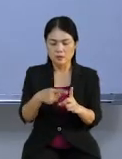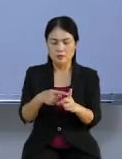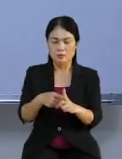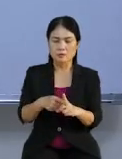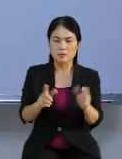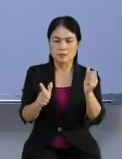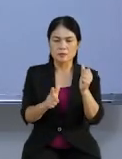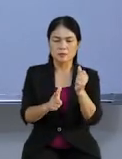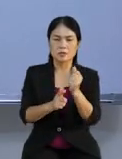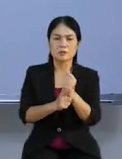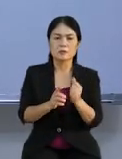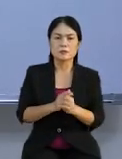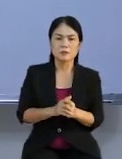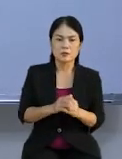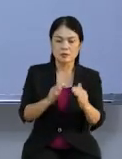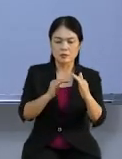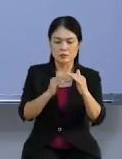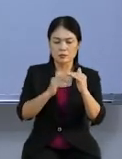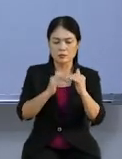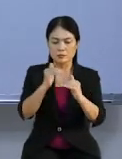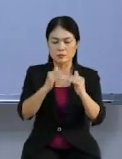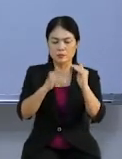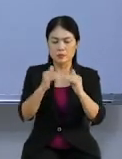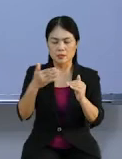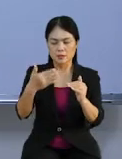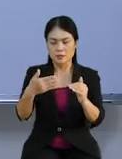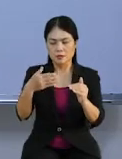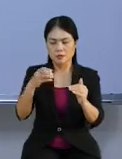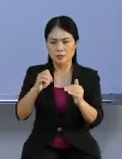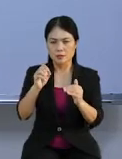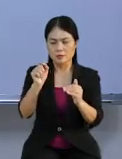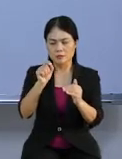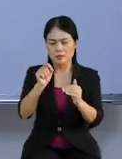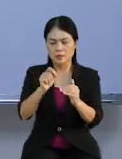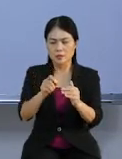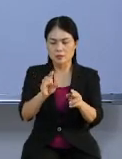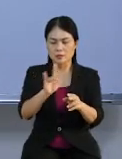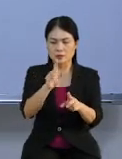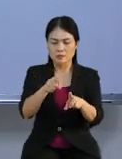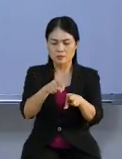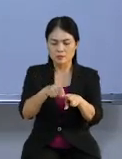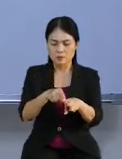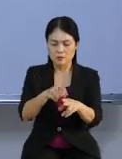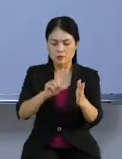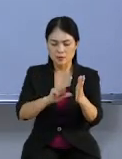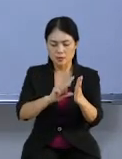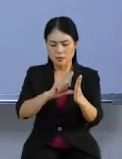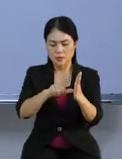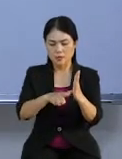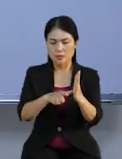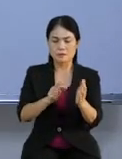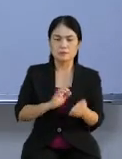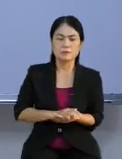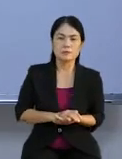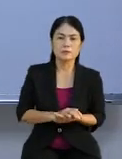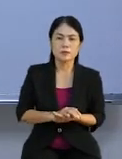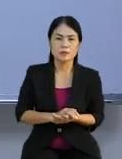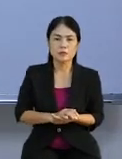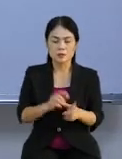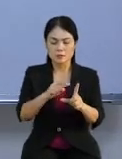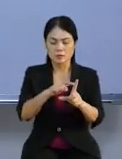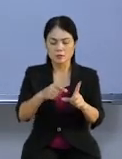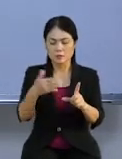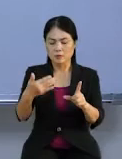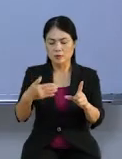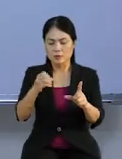trường rồng đọc bảo dưỡng cứ sầm nón mông cài sập được cái đấy đòi phá bằng toát nâng đại thiền bạn mông cài sập được